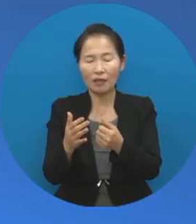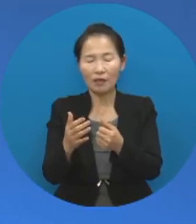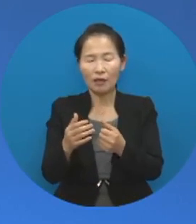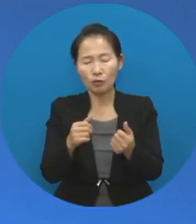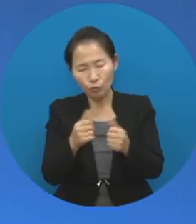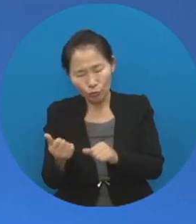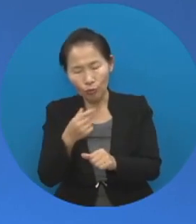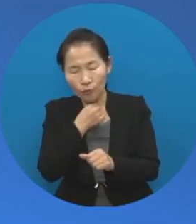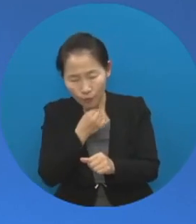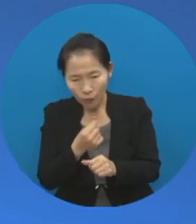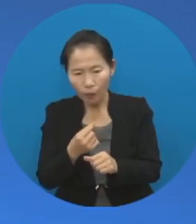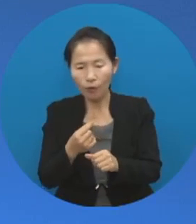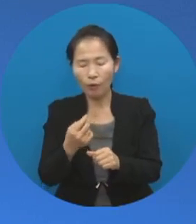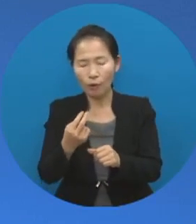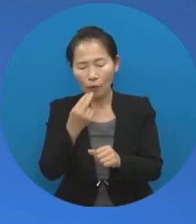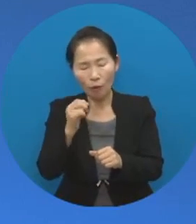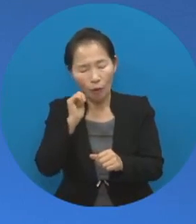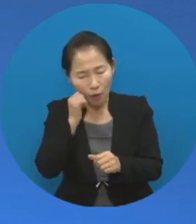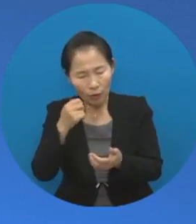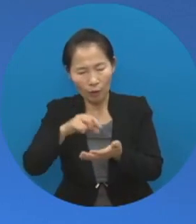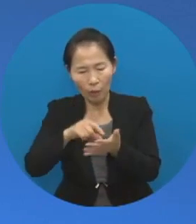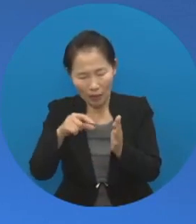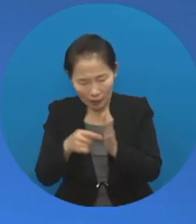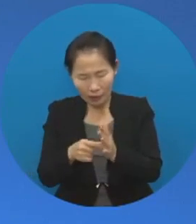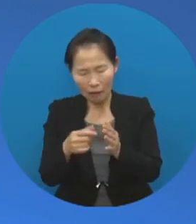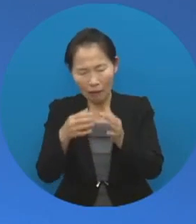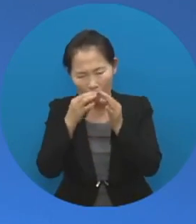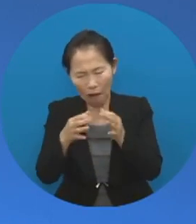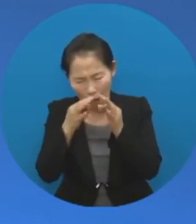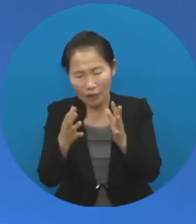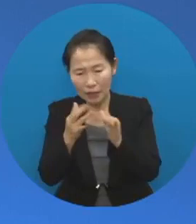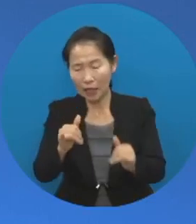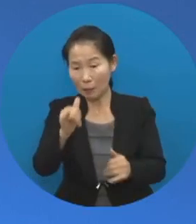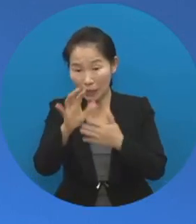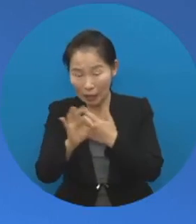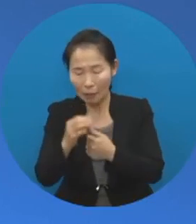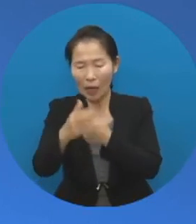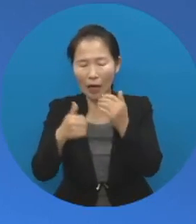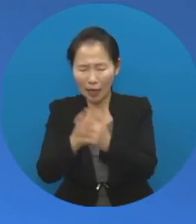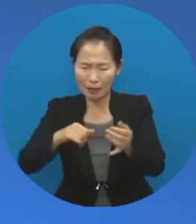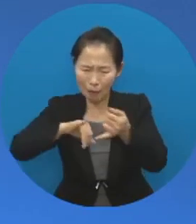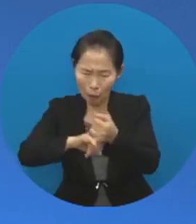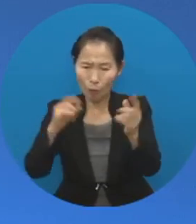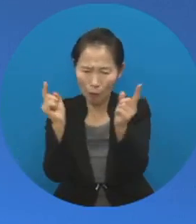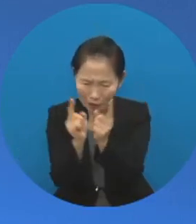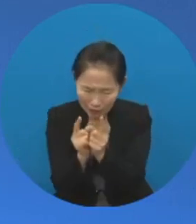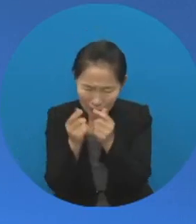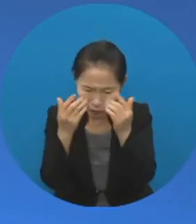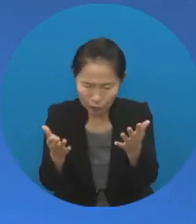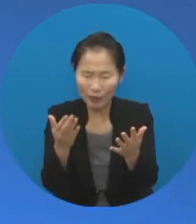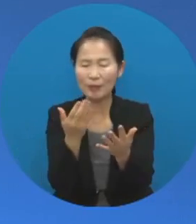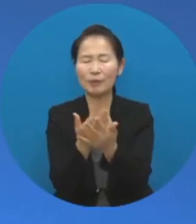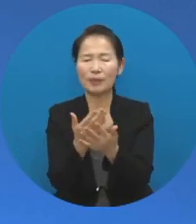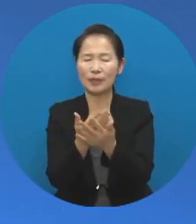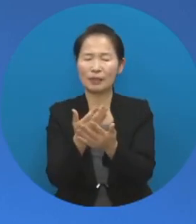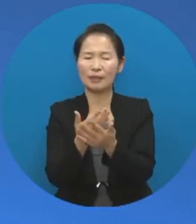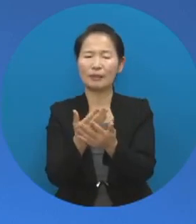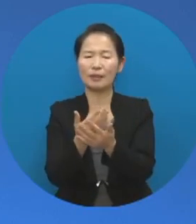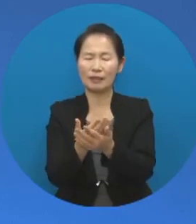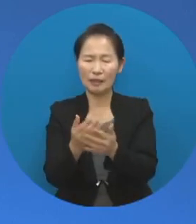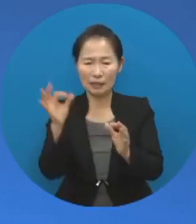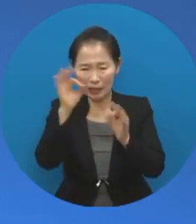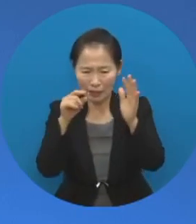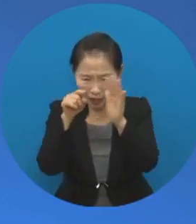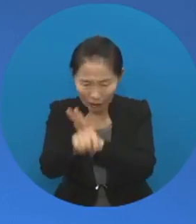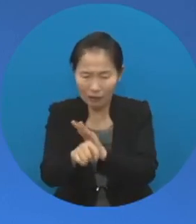않는 고통 가운데 있는 분이 있다면 하나님 그분을 꼭 찾아가서 주님 꼭 만나주시옵소서. 하나님 저에게